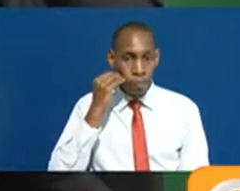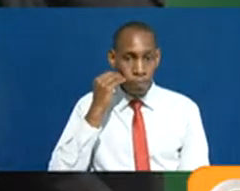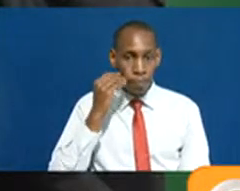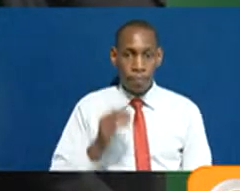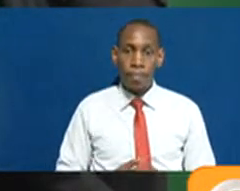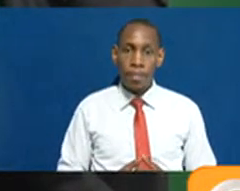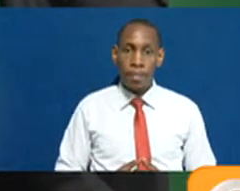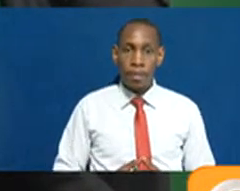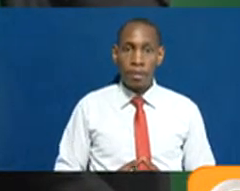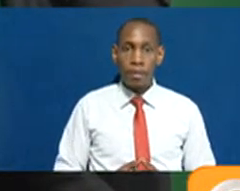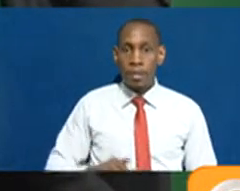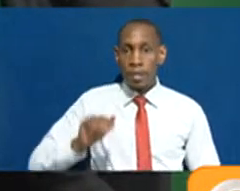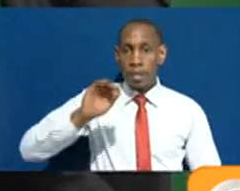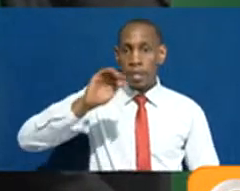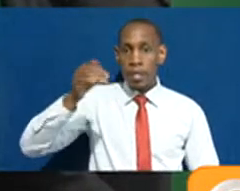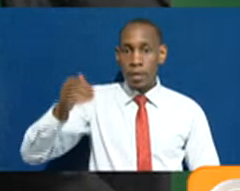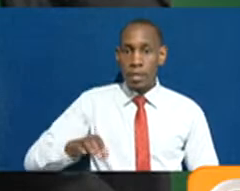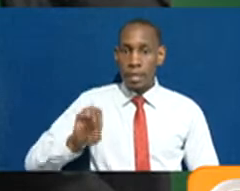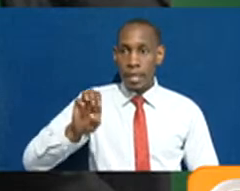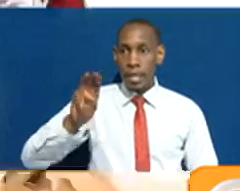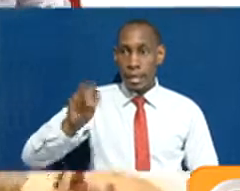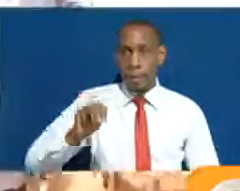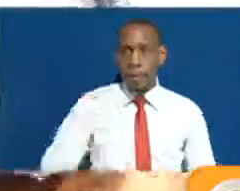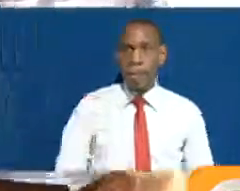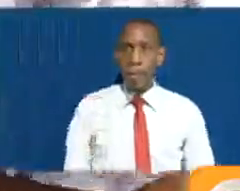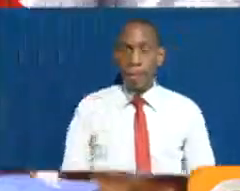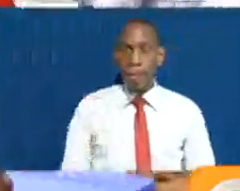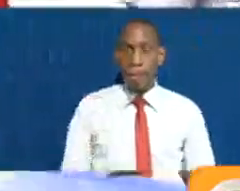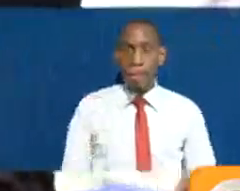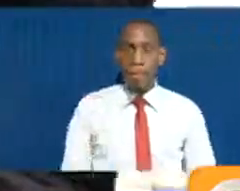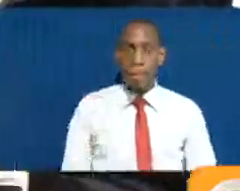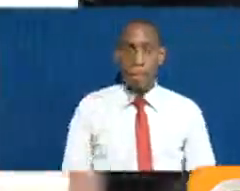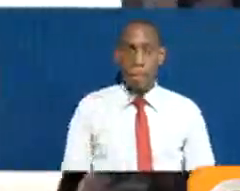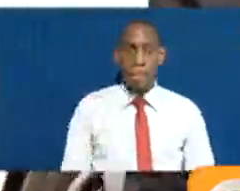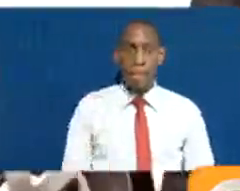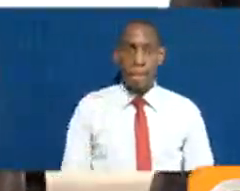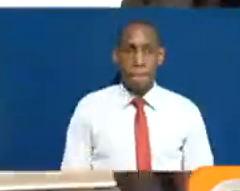Kaskazini, katika kaunti ya Elgeyo Marakwet. Emily Chebet, runinga ya Citizen.